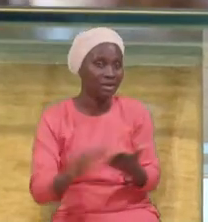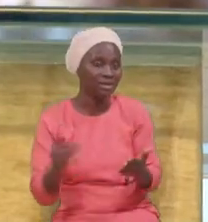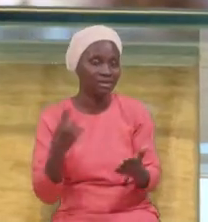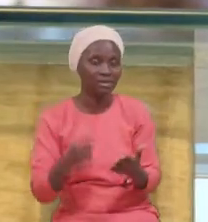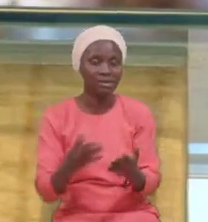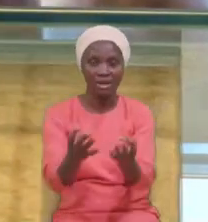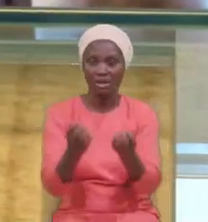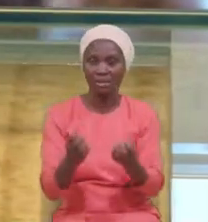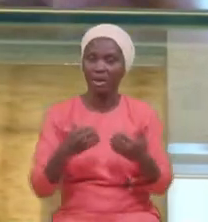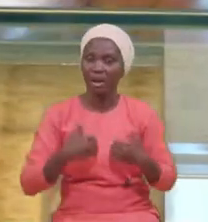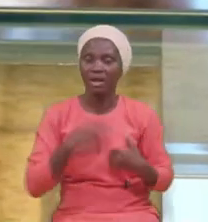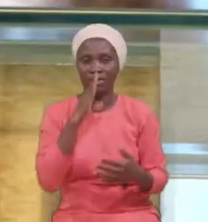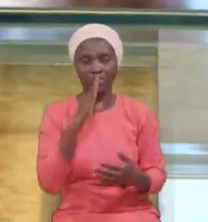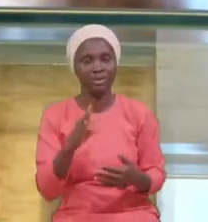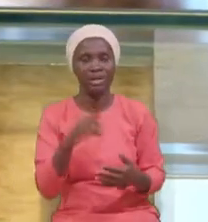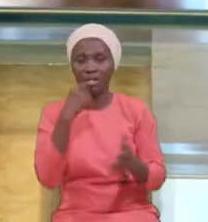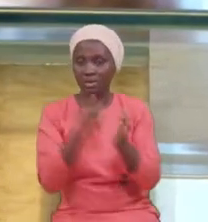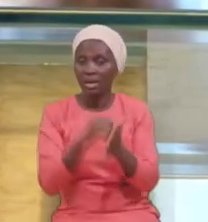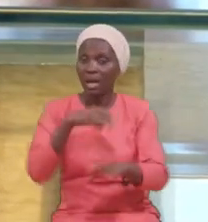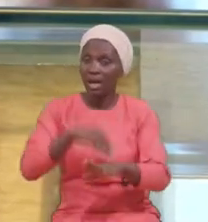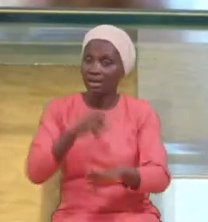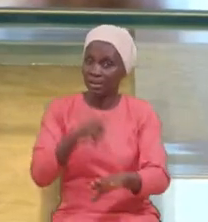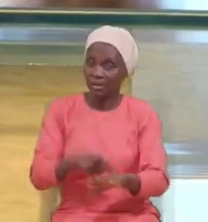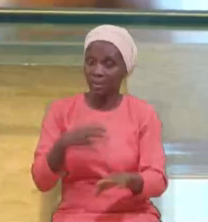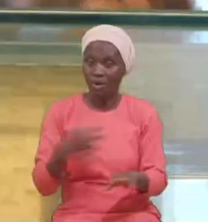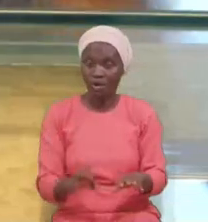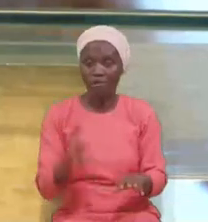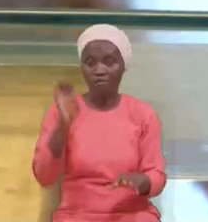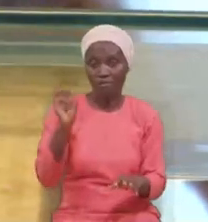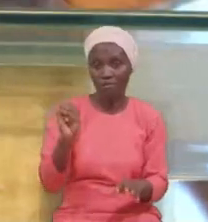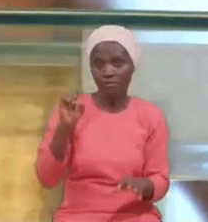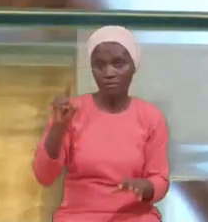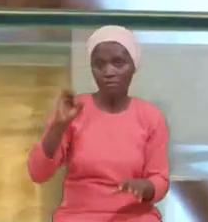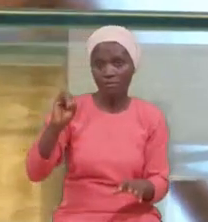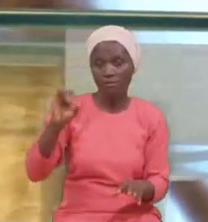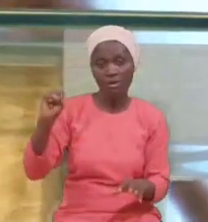purifier le lépreux était vraiment